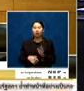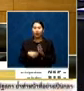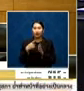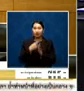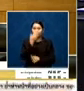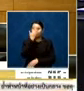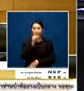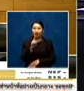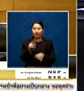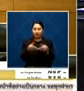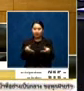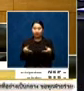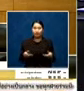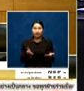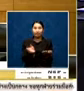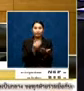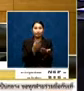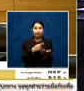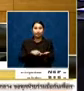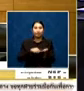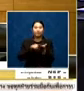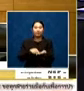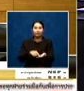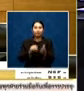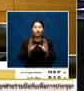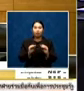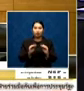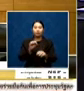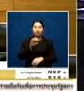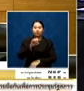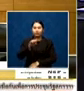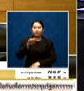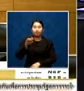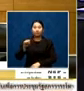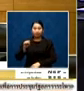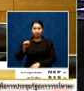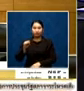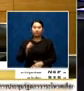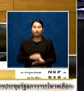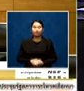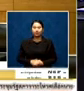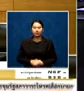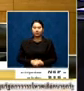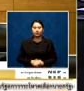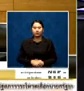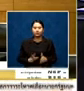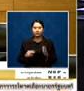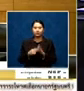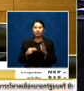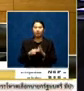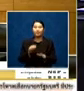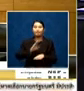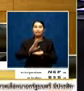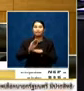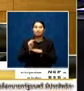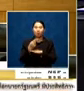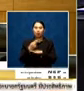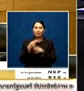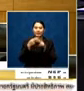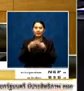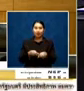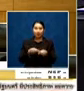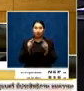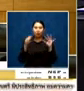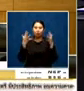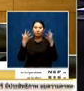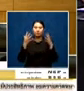ข่ง แต่ ก็ เป็นช่วงเวลา แห่งการ เขาคงใช้วิธีงดออกเสียง ประยุทธ์วางมือไปซะก่อนนึงคงเสนอแข่ง ไม ่บังเอิญ เขา